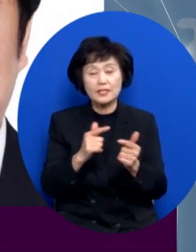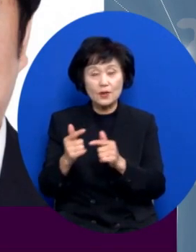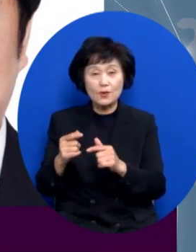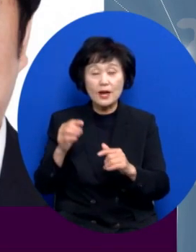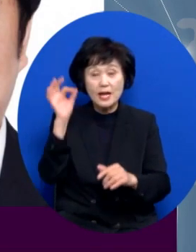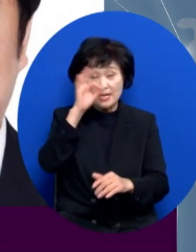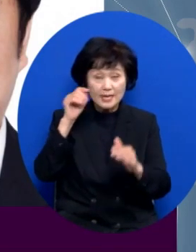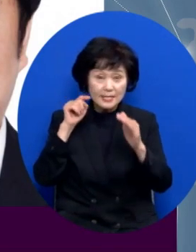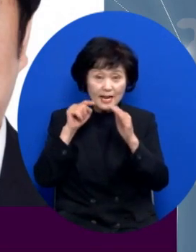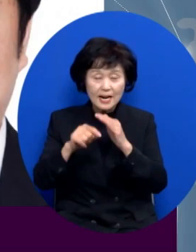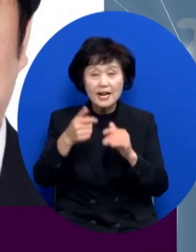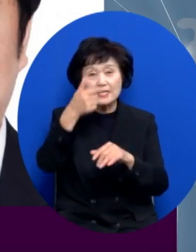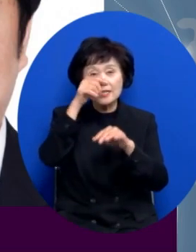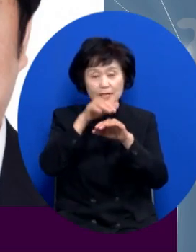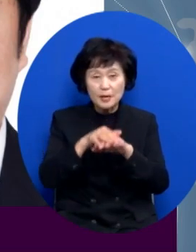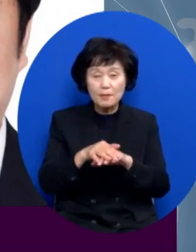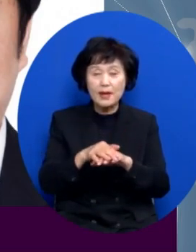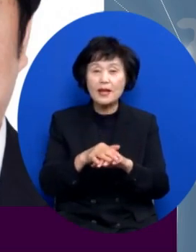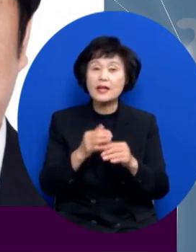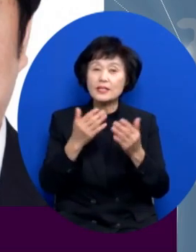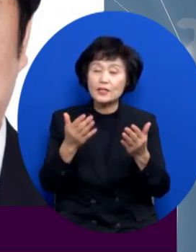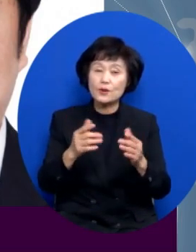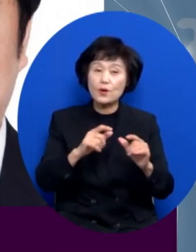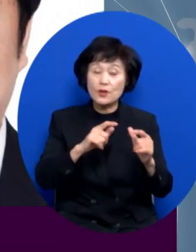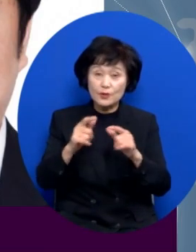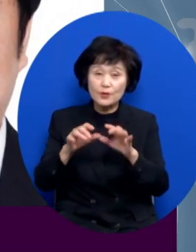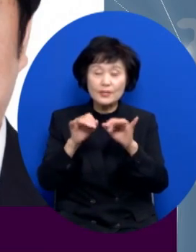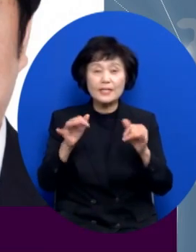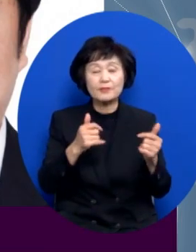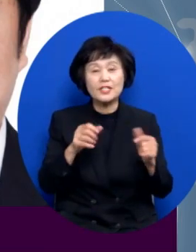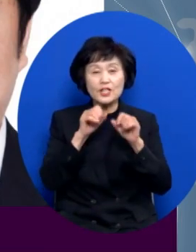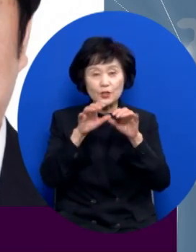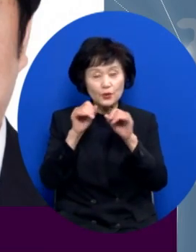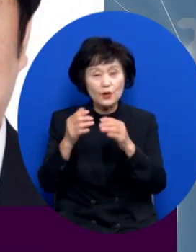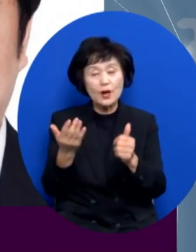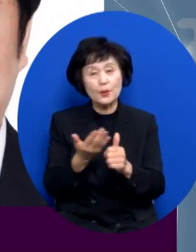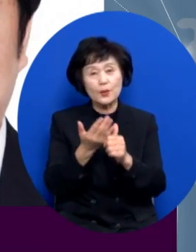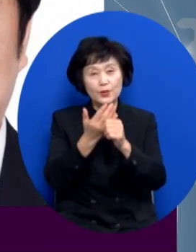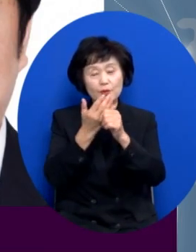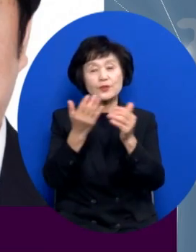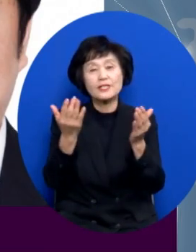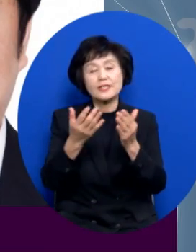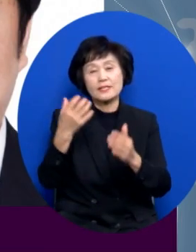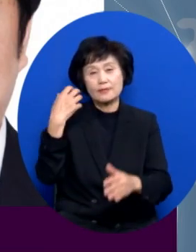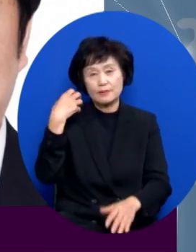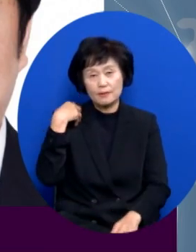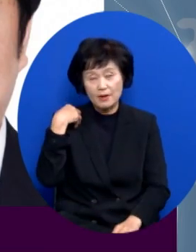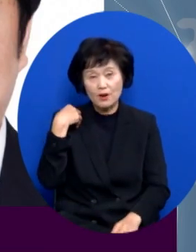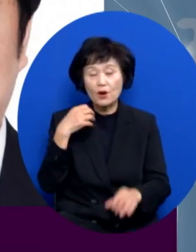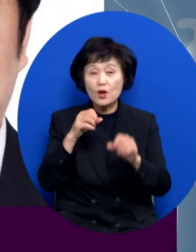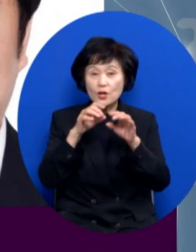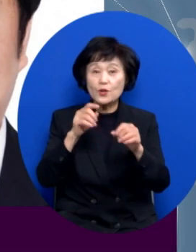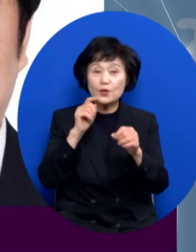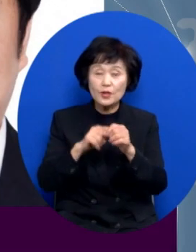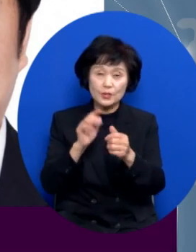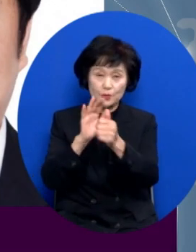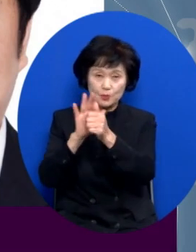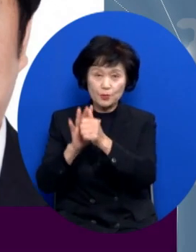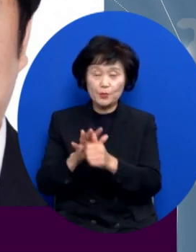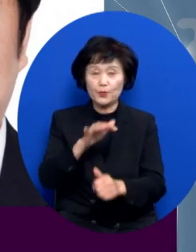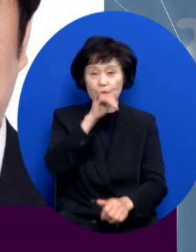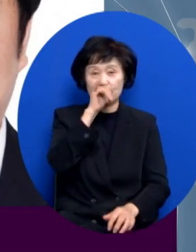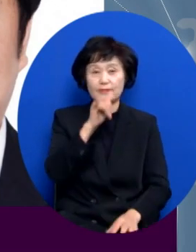찾아가는 경기장 사역을 통해서 지역인들을 전도하고 양육하는 사역을 담당하며 선교적으로 지원을 하고